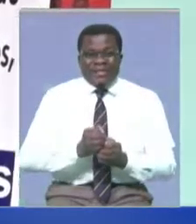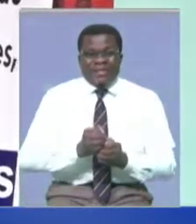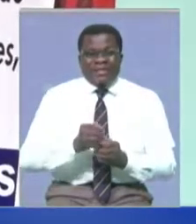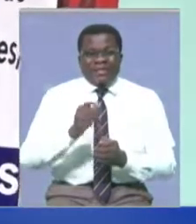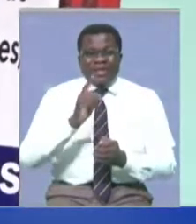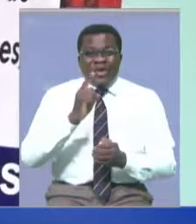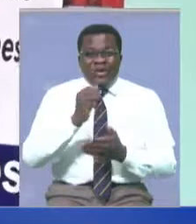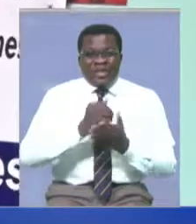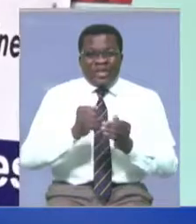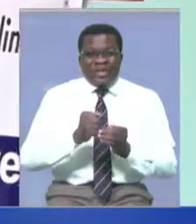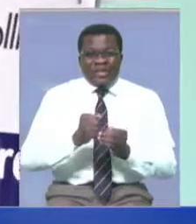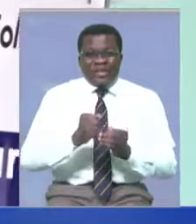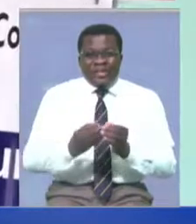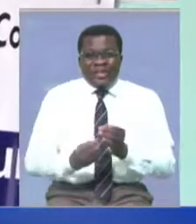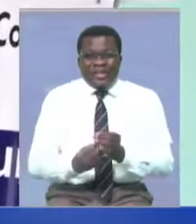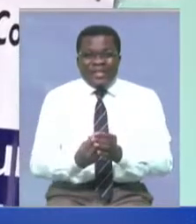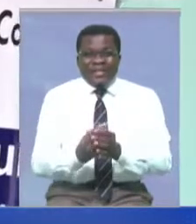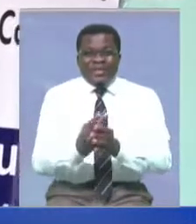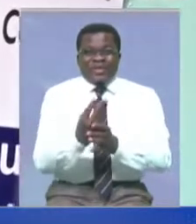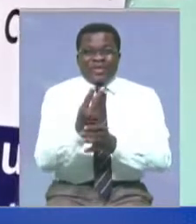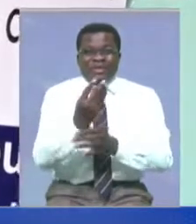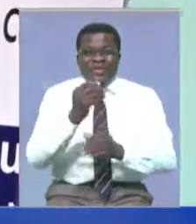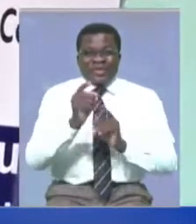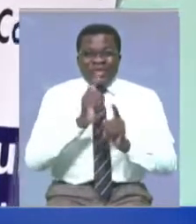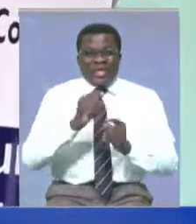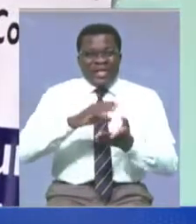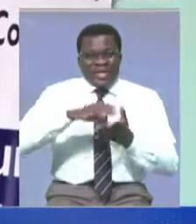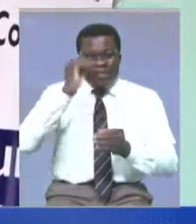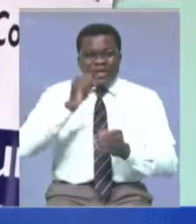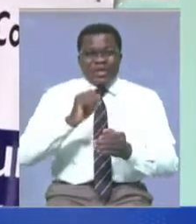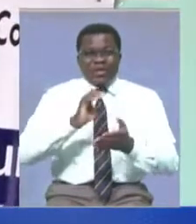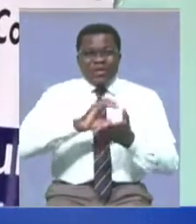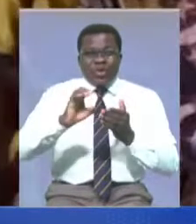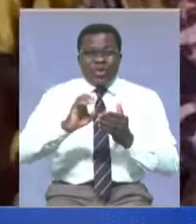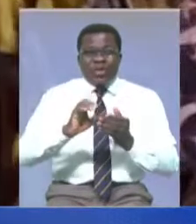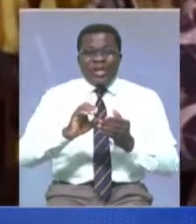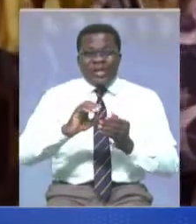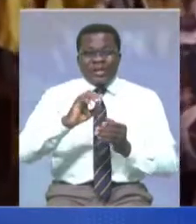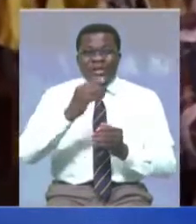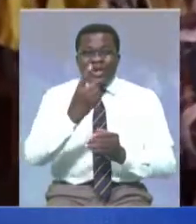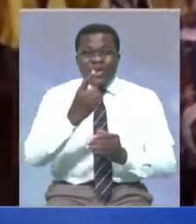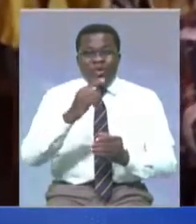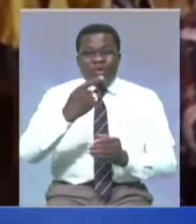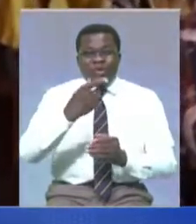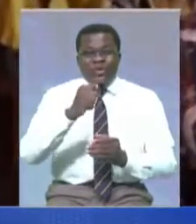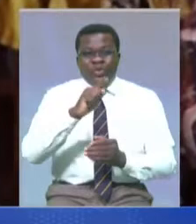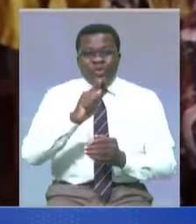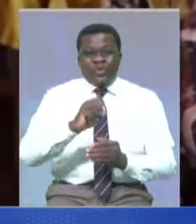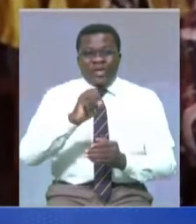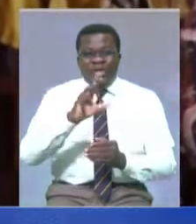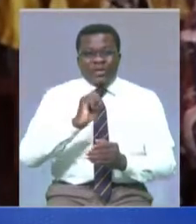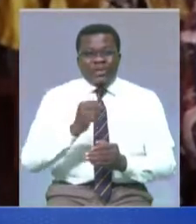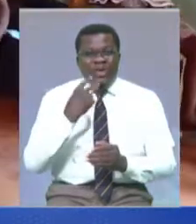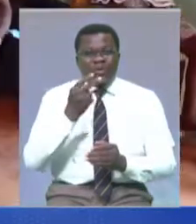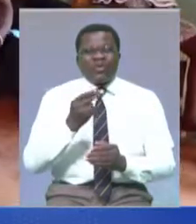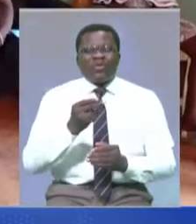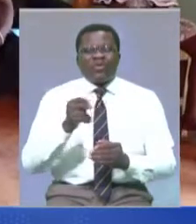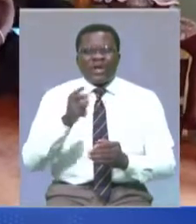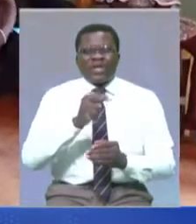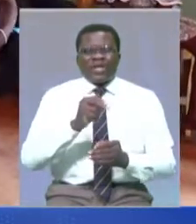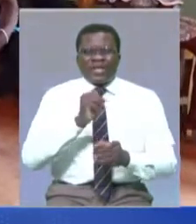Un artiste en herbe sur scène, élève au CEG1 Glazoué, le public découvre également des talents